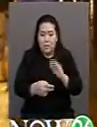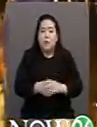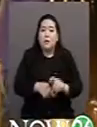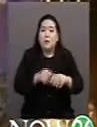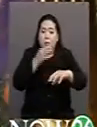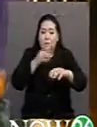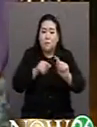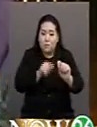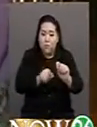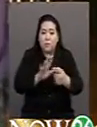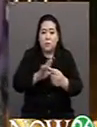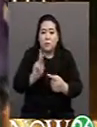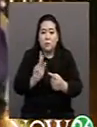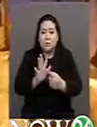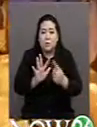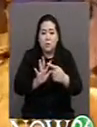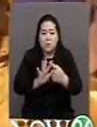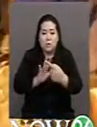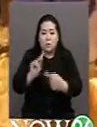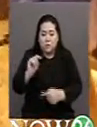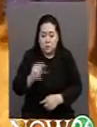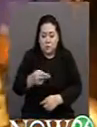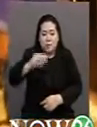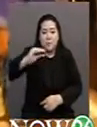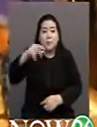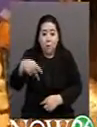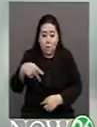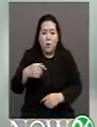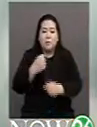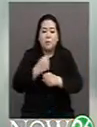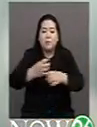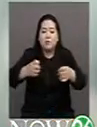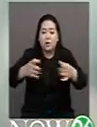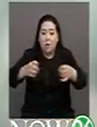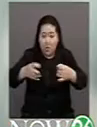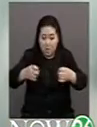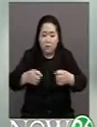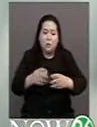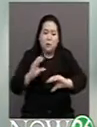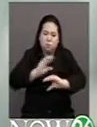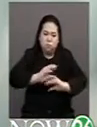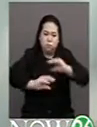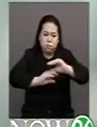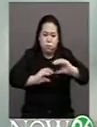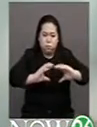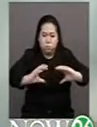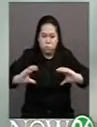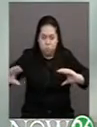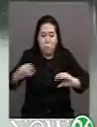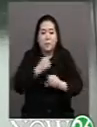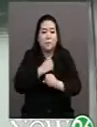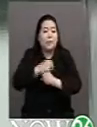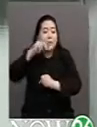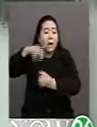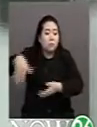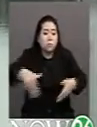พนะครับตอนนี้ชาวบ้านก็ต้องช่วยกันกรอกกระสอบทรายครับนำไปวางป้องกันน้ำจากแม่น้ำเจ้าพระยาที่กำลังจะไห